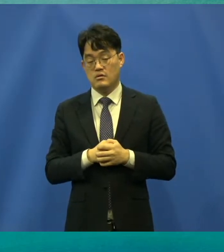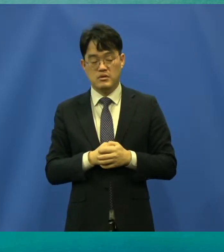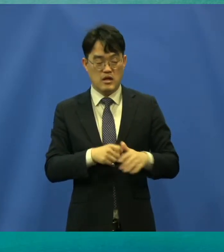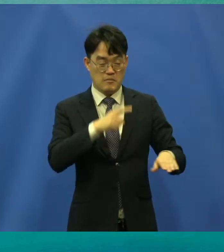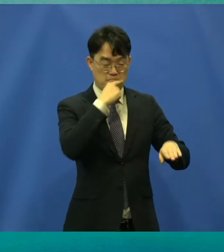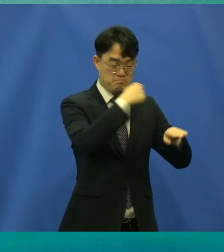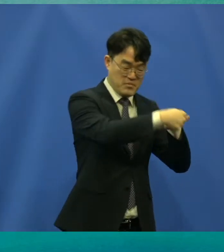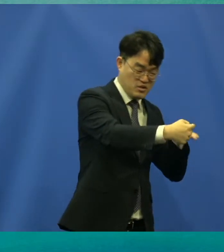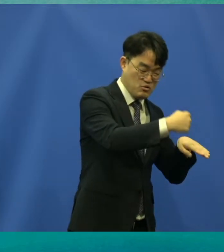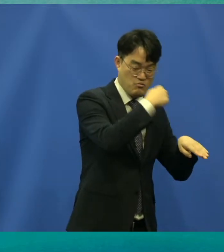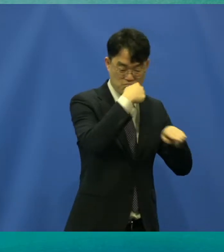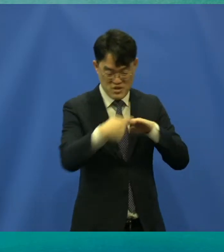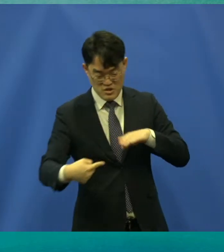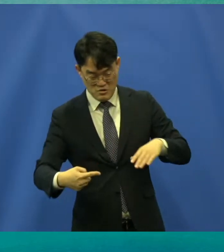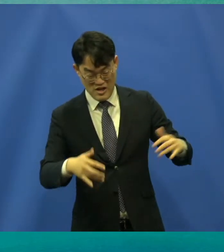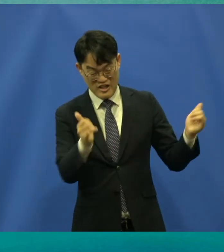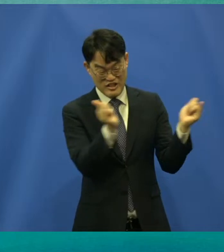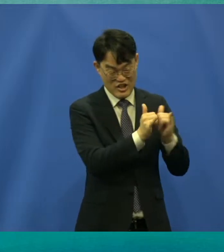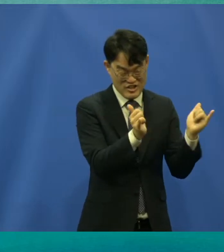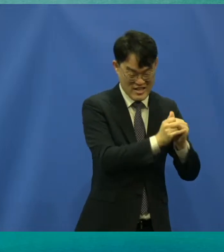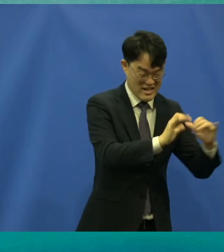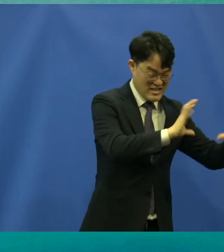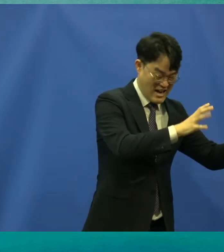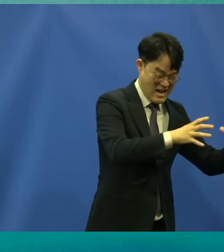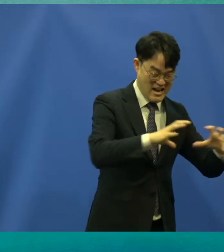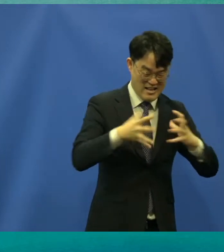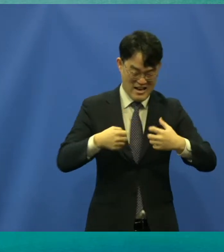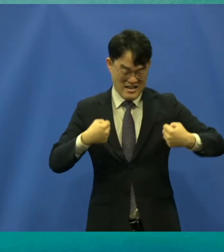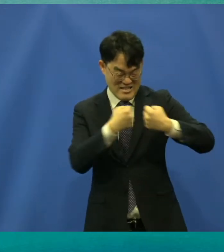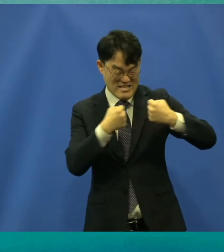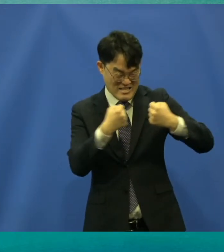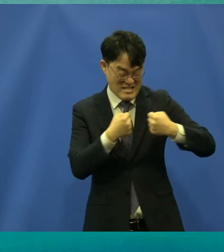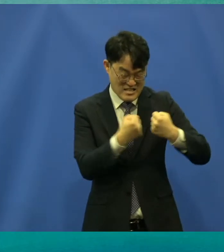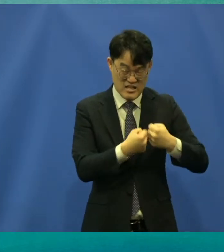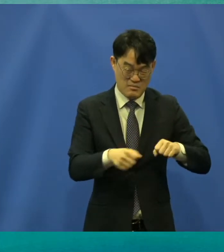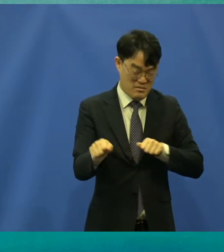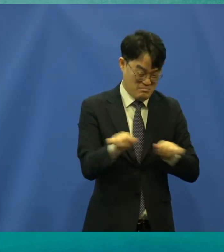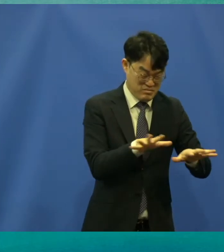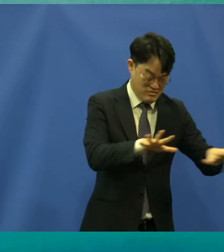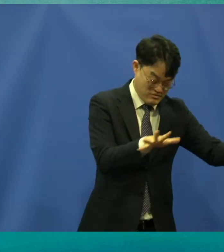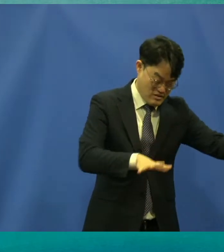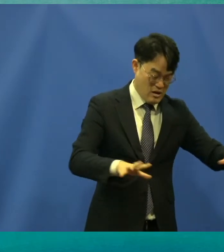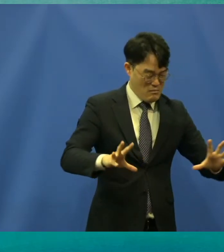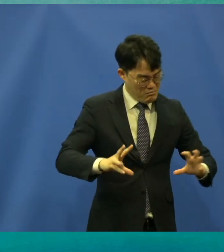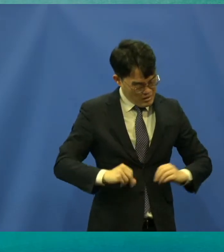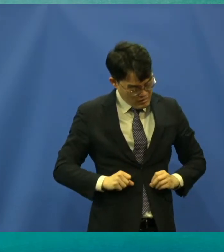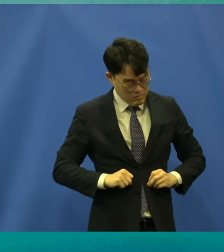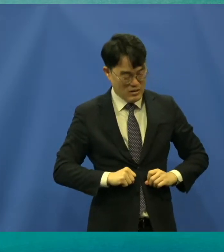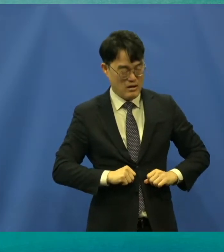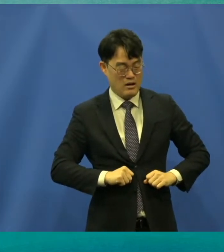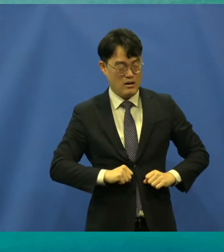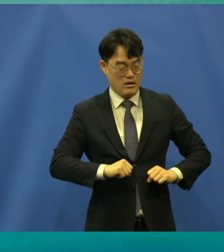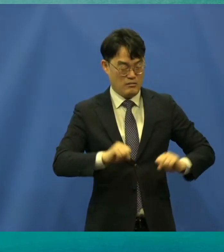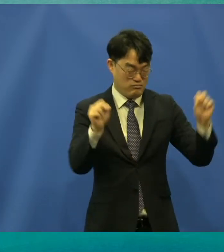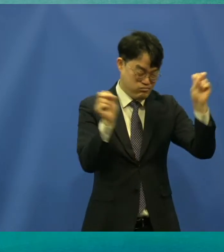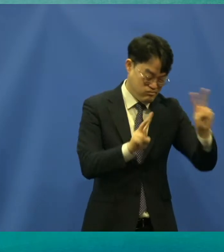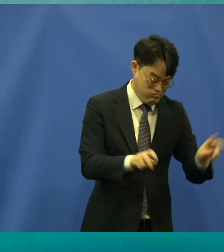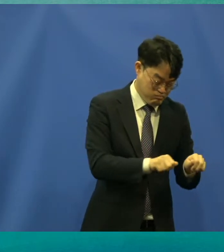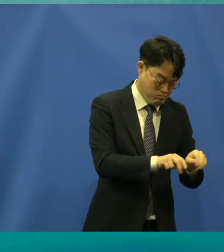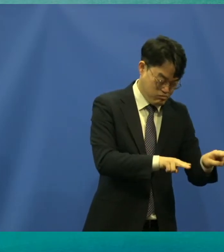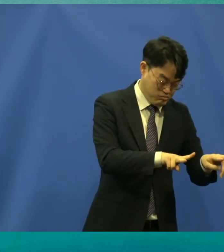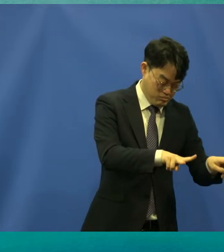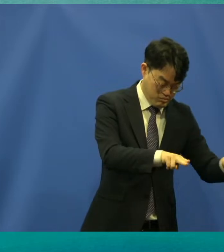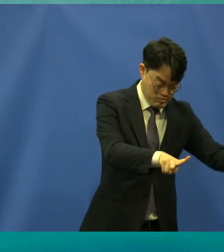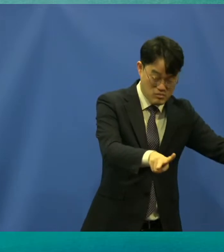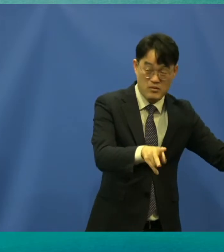나라를 대적하여 일어나겠고 곳곳에 기근과 지진이 있으리니 이 모든 것은 재난의 시작이니라. 그때에